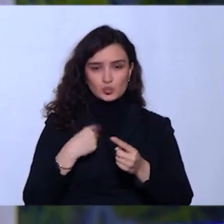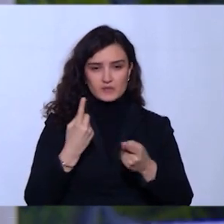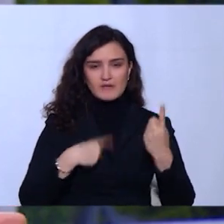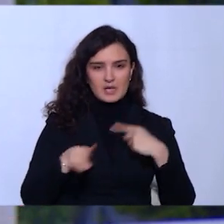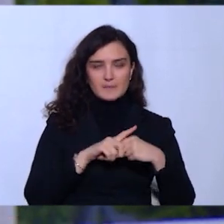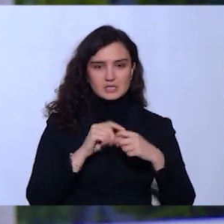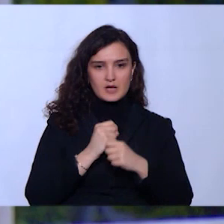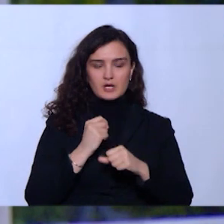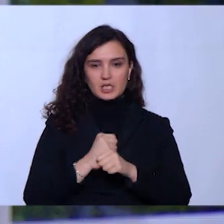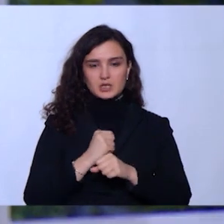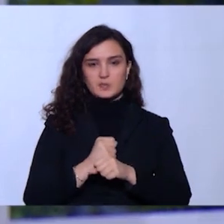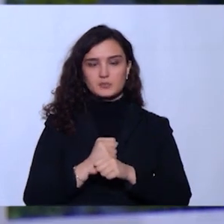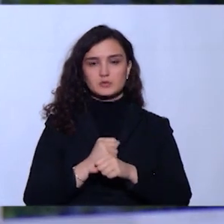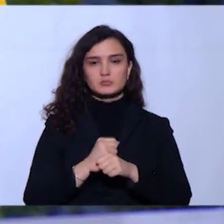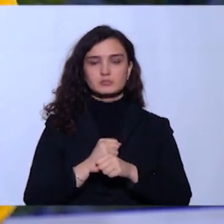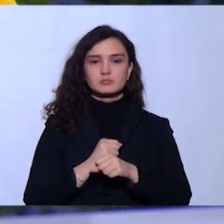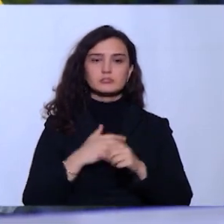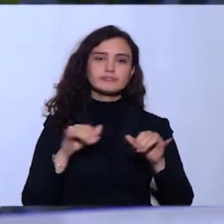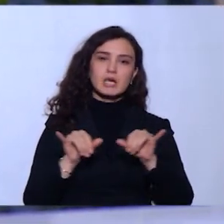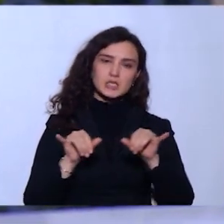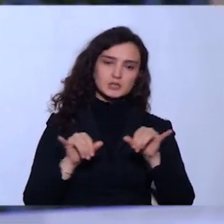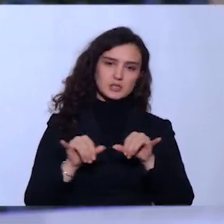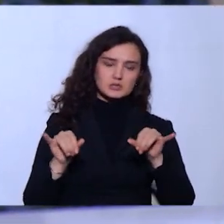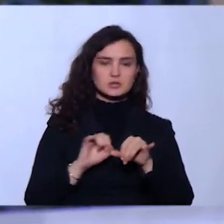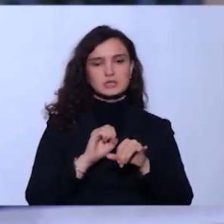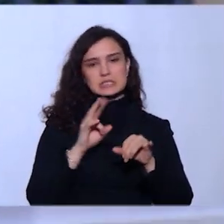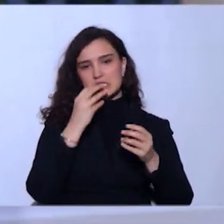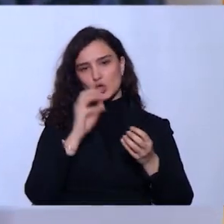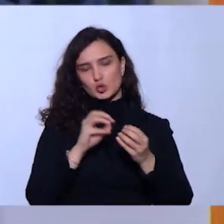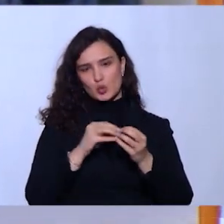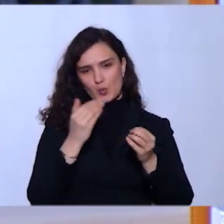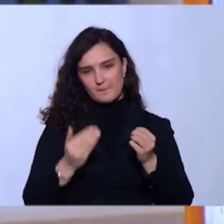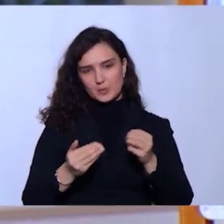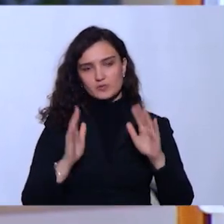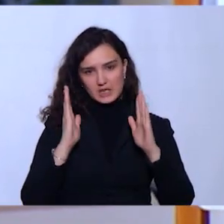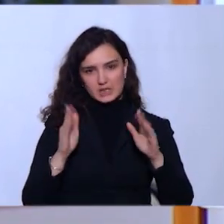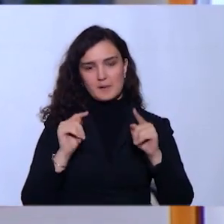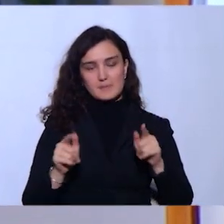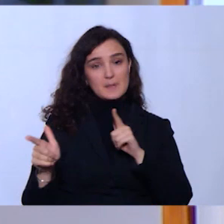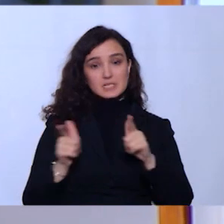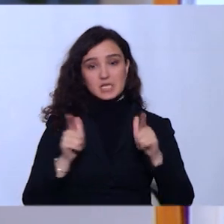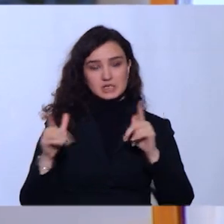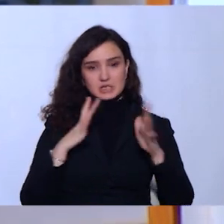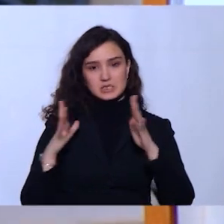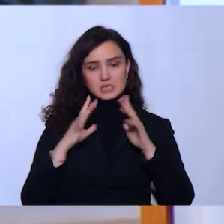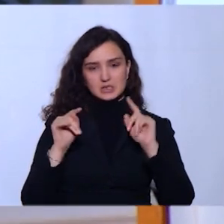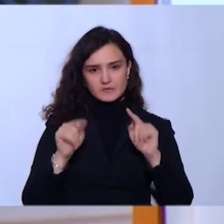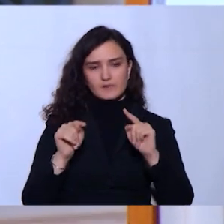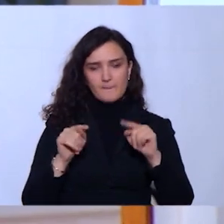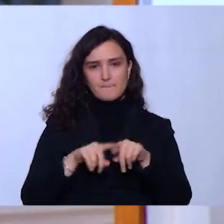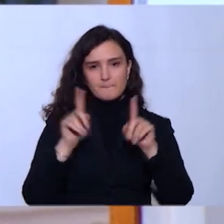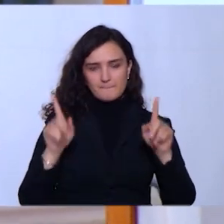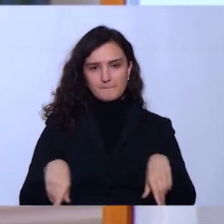ყველაფერს დავდგავთ. ან მიუს ხდებით მაგიდას და ახლა როცი სააღდგომო ეს გექნება სამზადისი, იქვე ფურცოზე